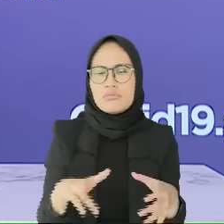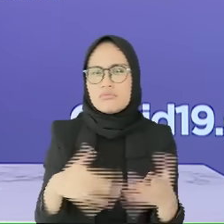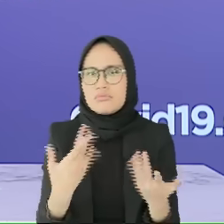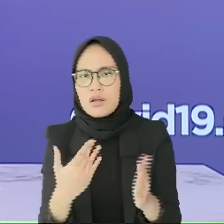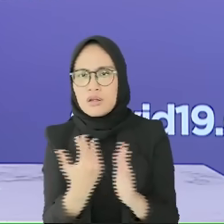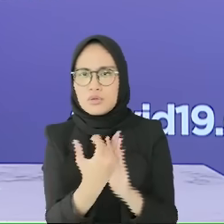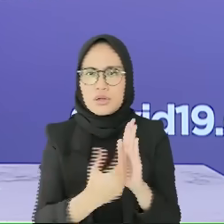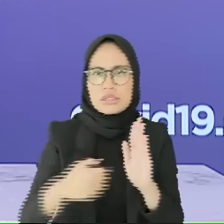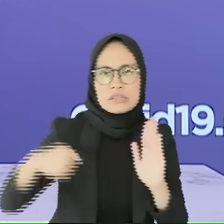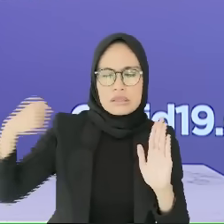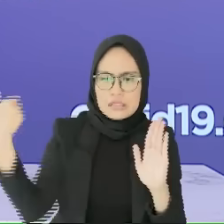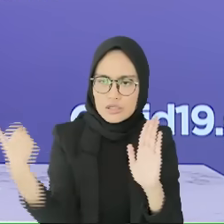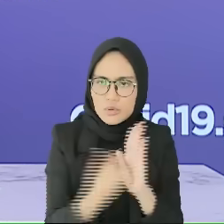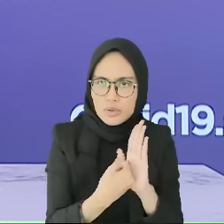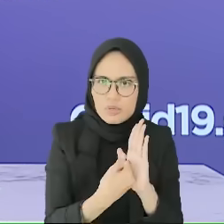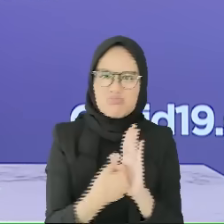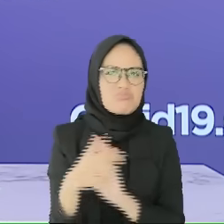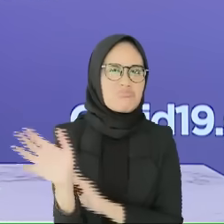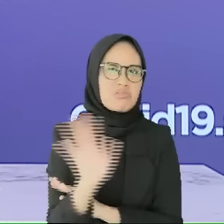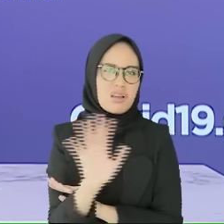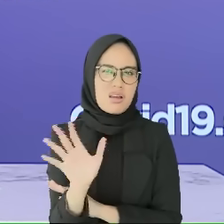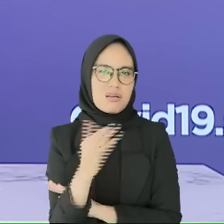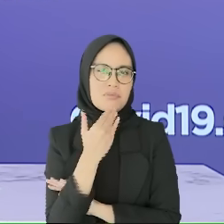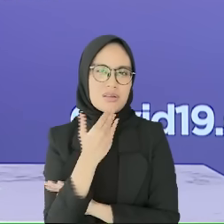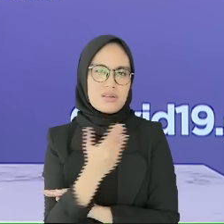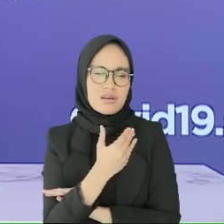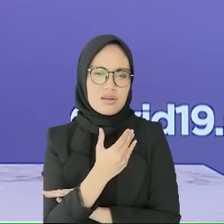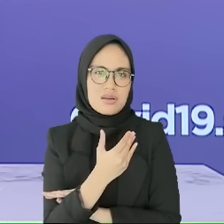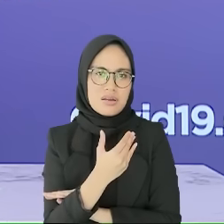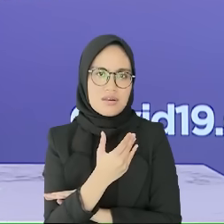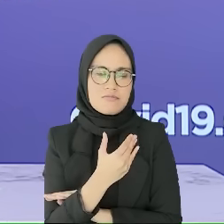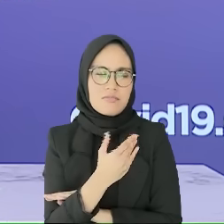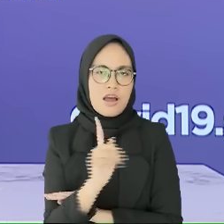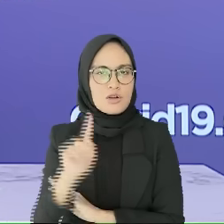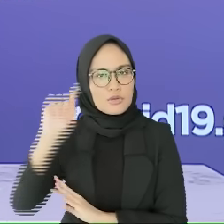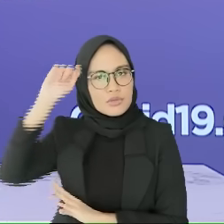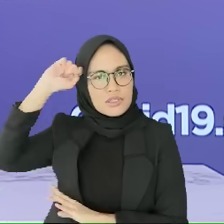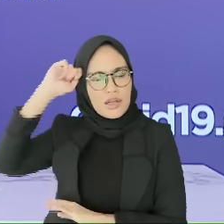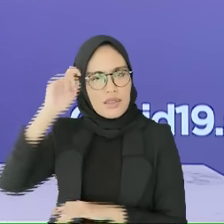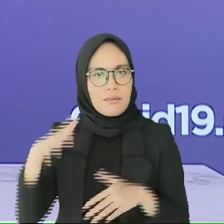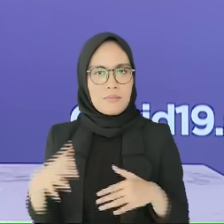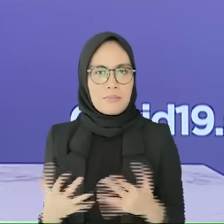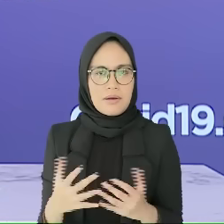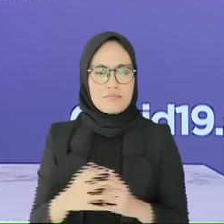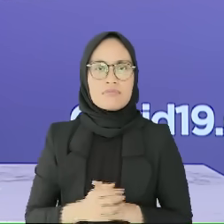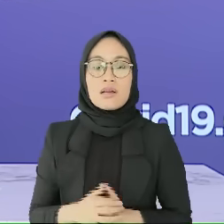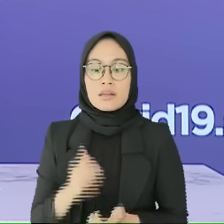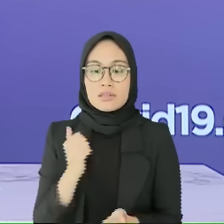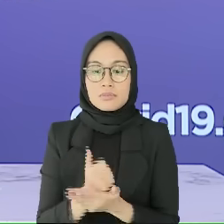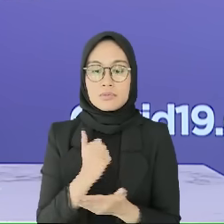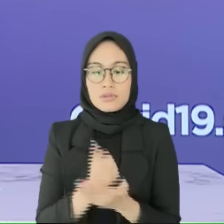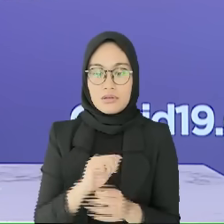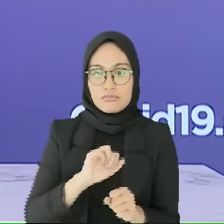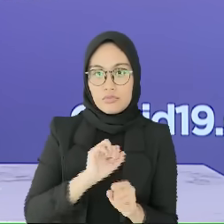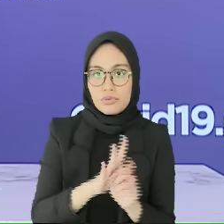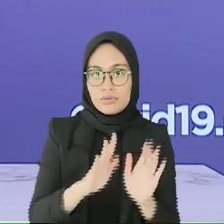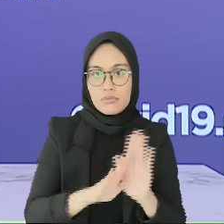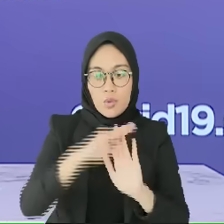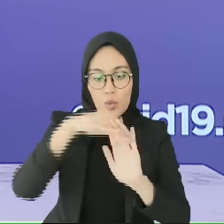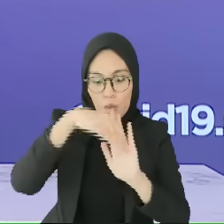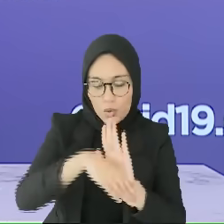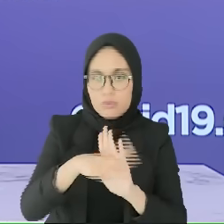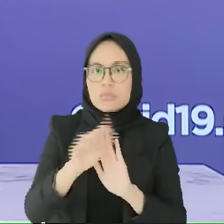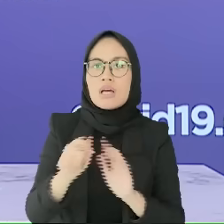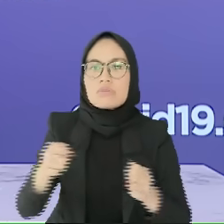kesehatan. Namun, perlu diingat bahwa potensi kenaikan kasus dapat dihindari apabila kita